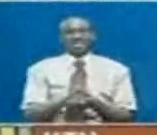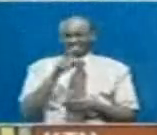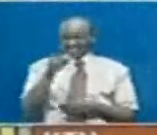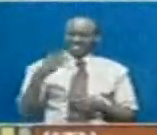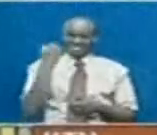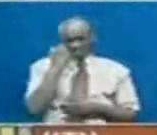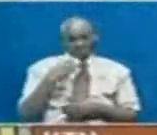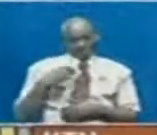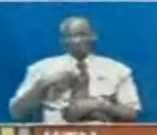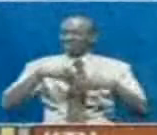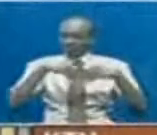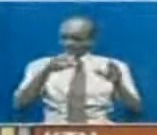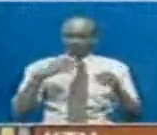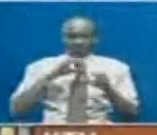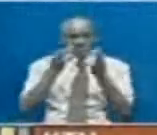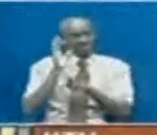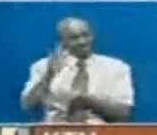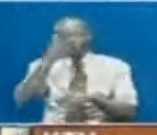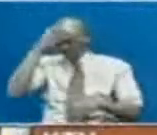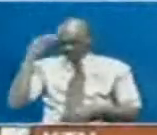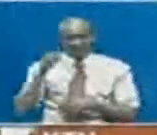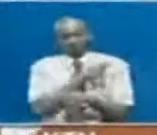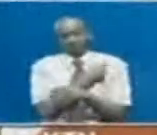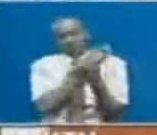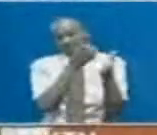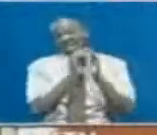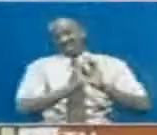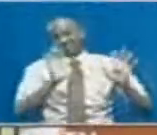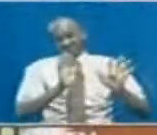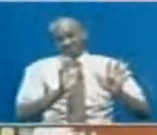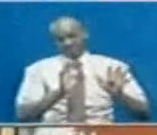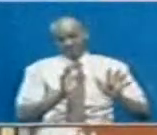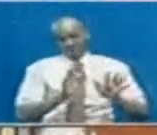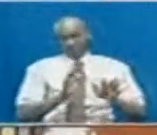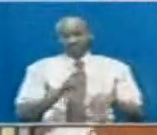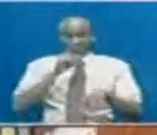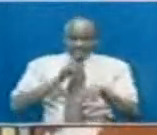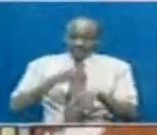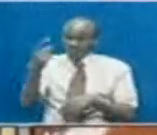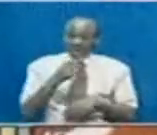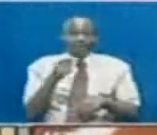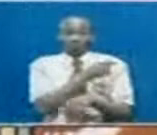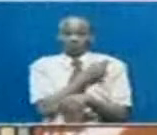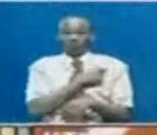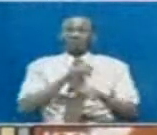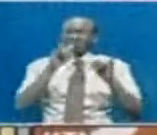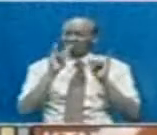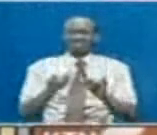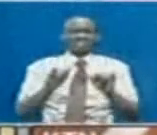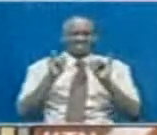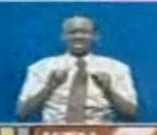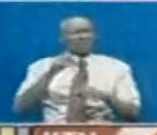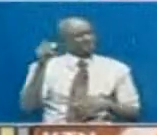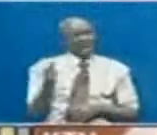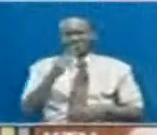wagonjwa walioachwa katika hospitali hii na familia zao hata baada ya kupona. Wakija ku hospitali wanakaa miezi